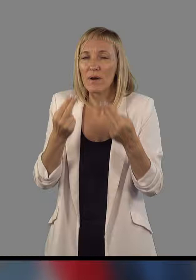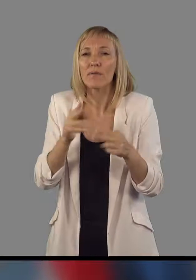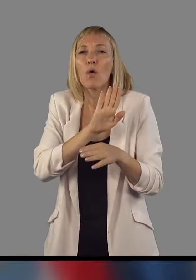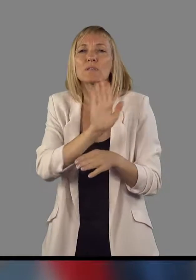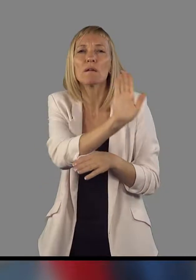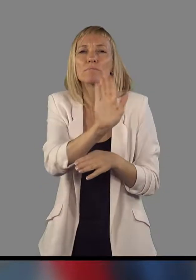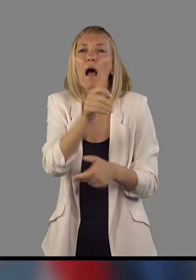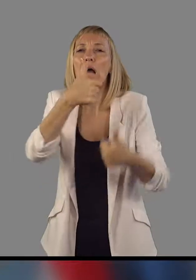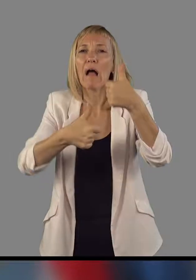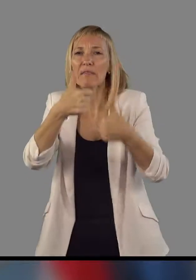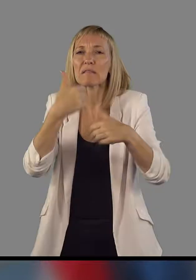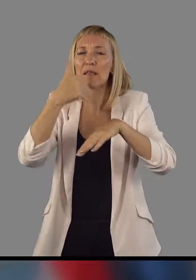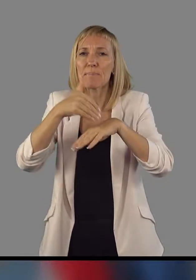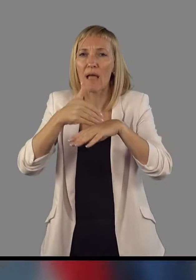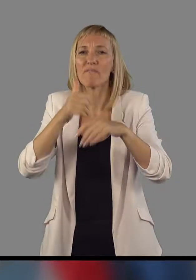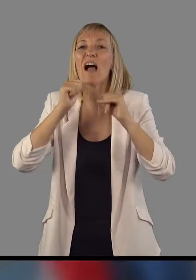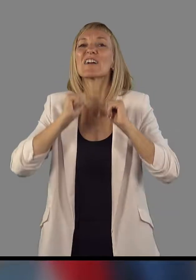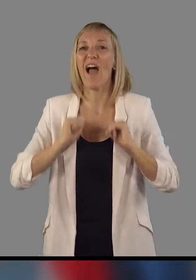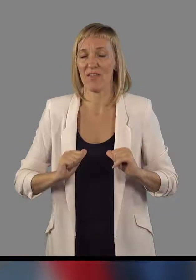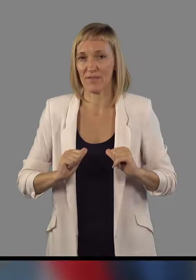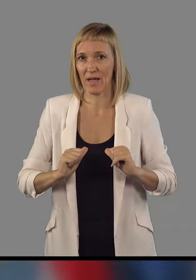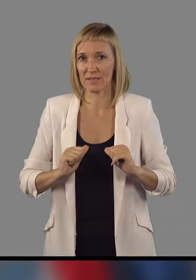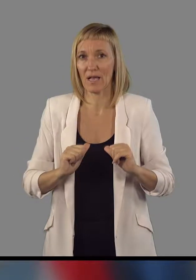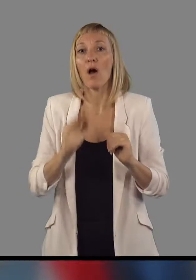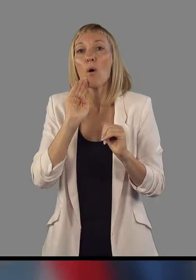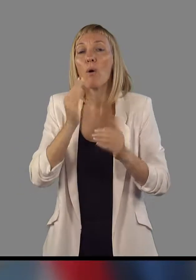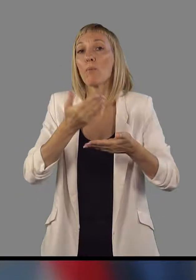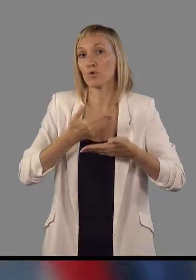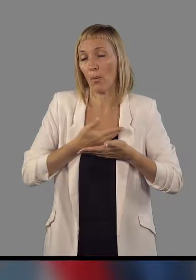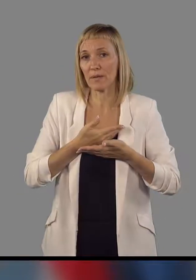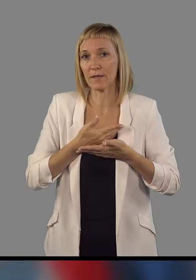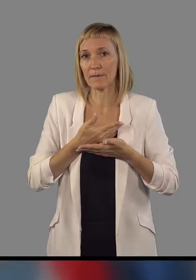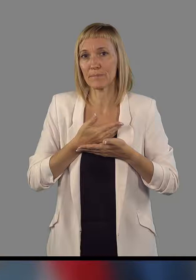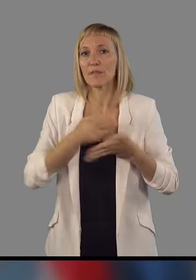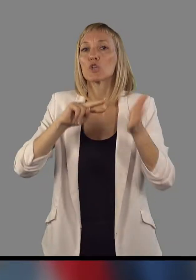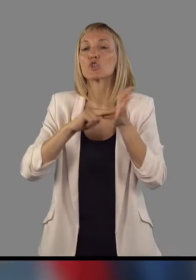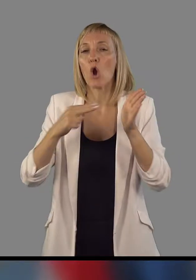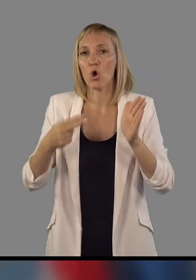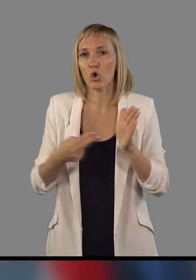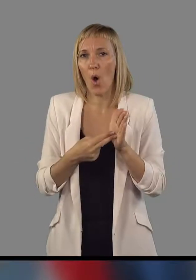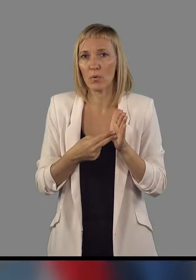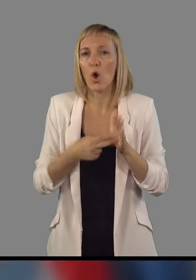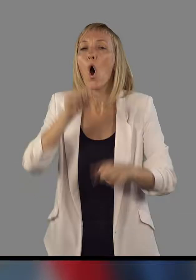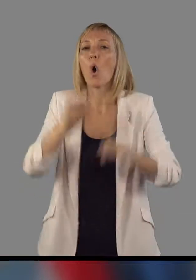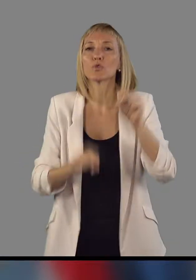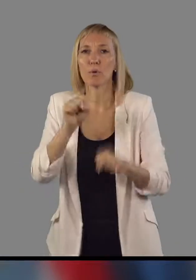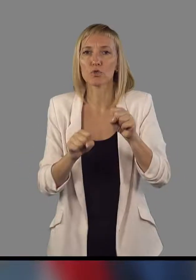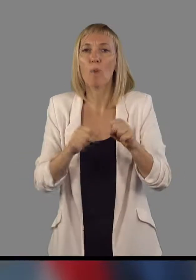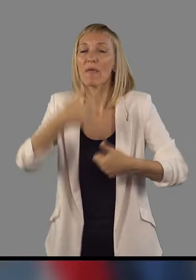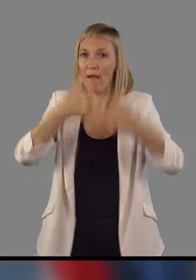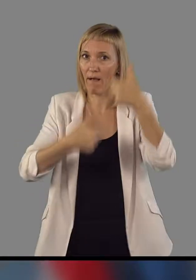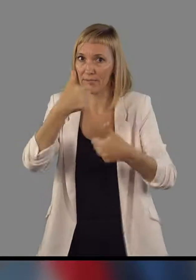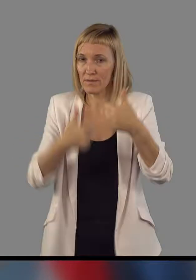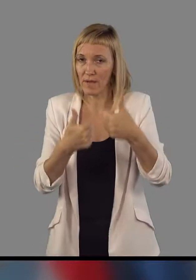kvalifikacije vseh, ki bodo prijavljeni, bomo, prepričan, dobili strokovno